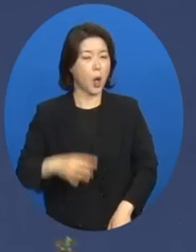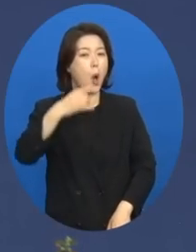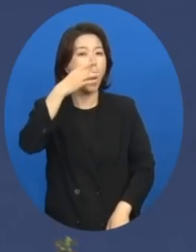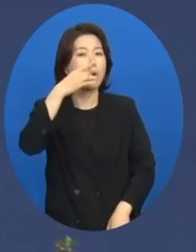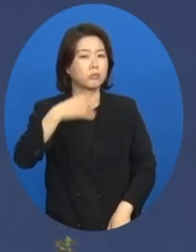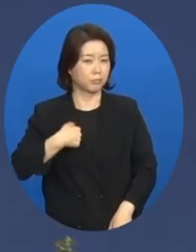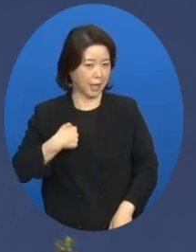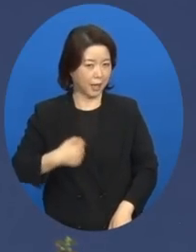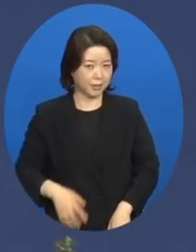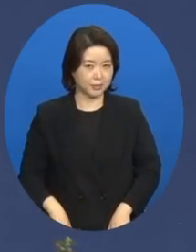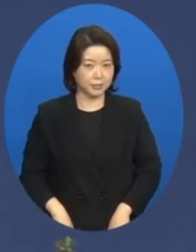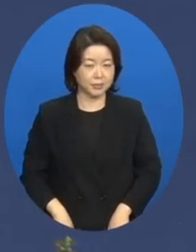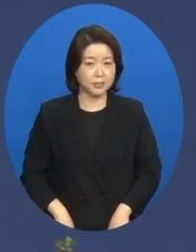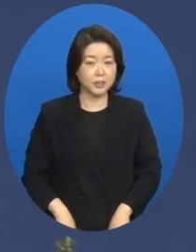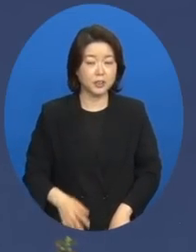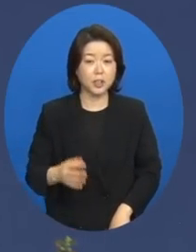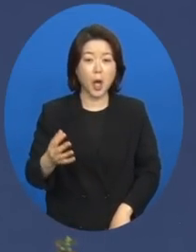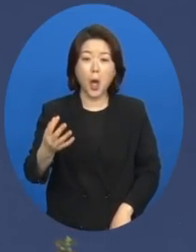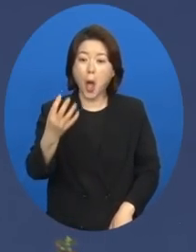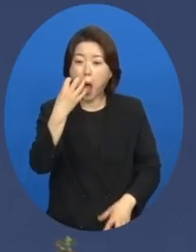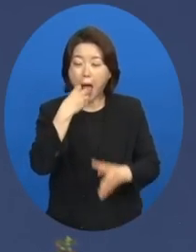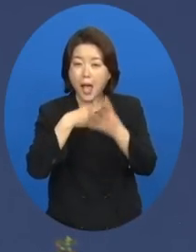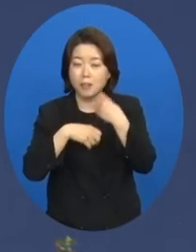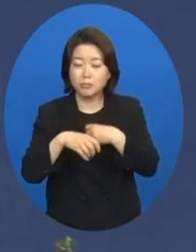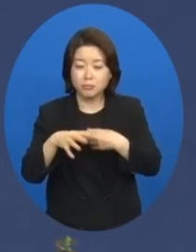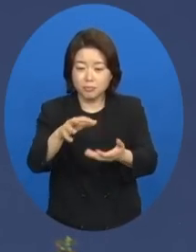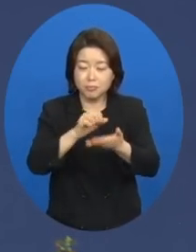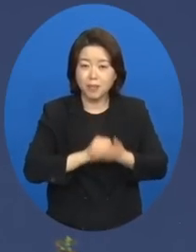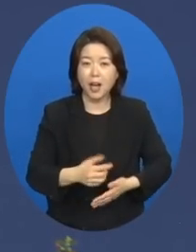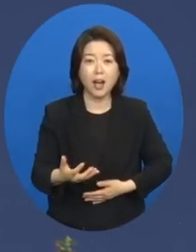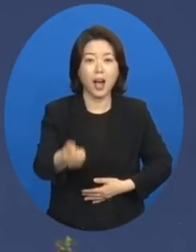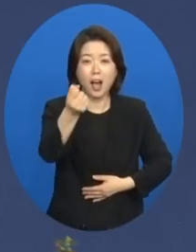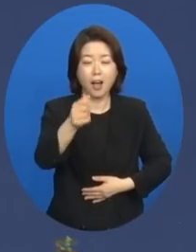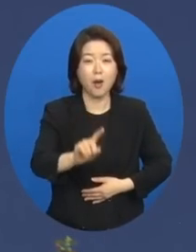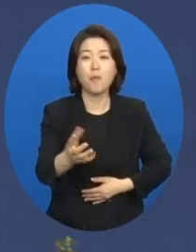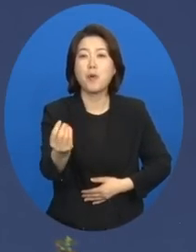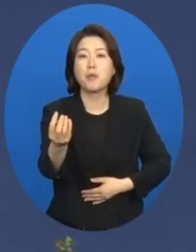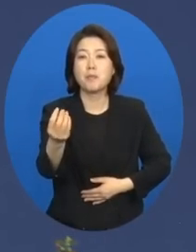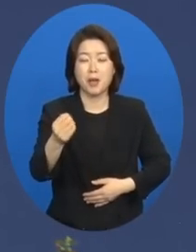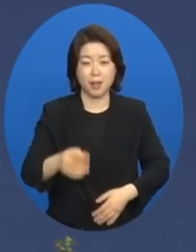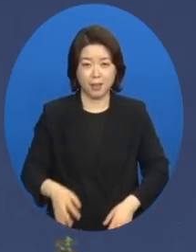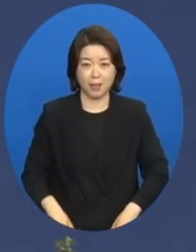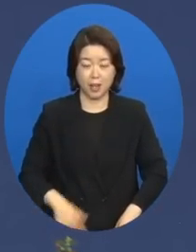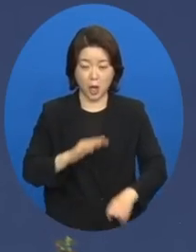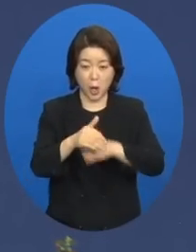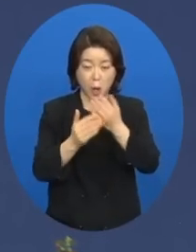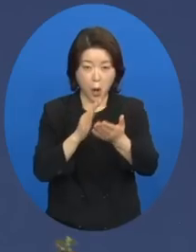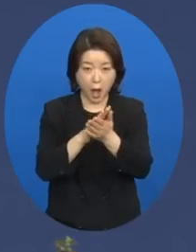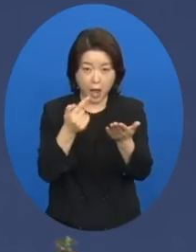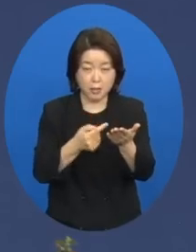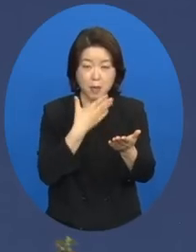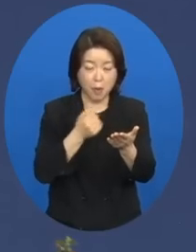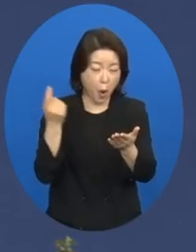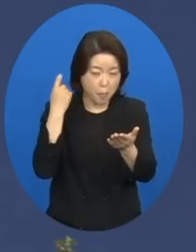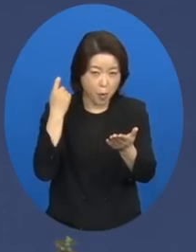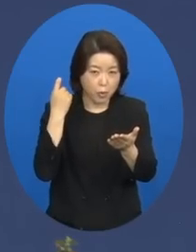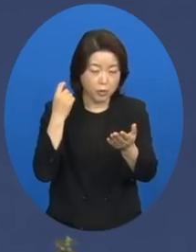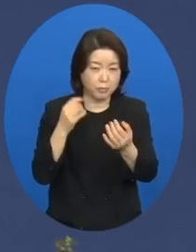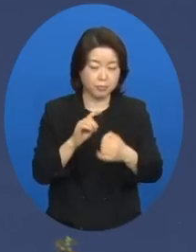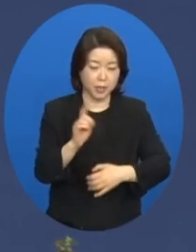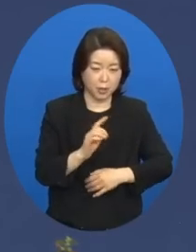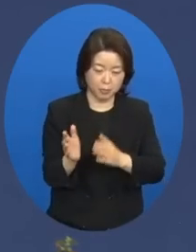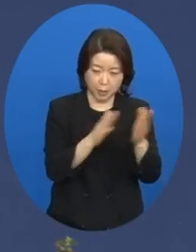궁금해요. 찾아 잡수시는 게. 보험 아무리 들어놓고요, 지금 보험을 보통 자동차